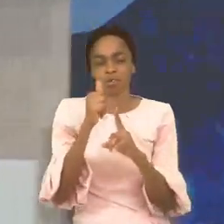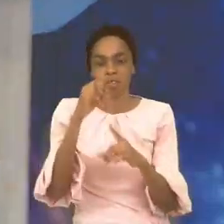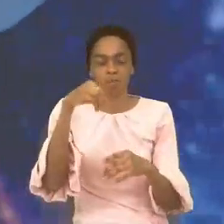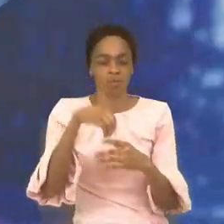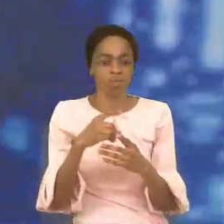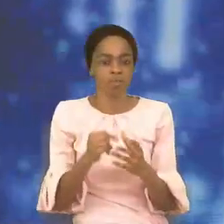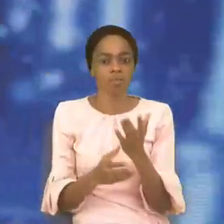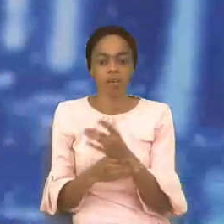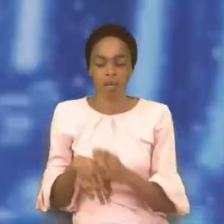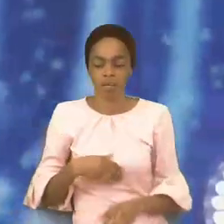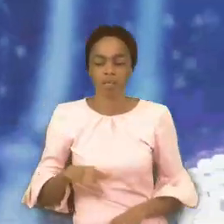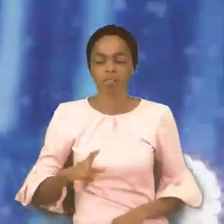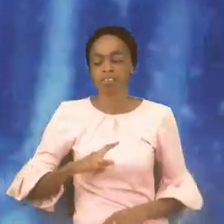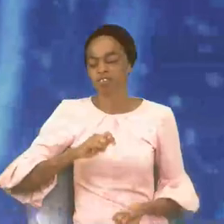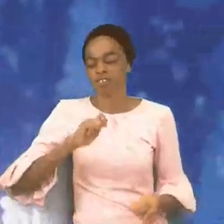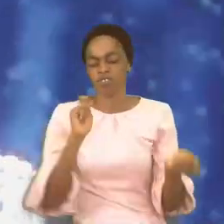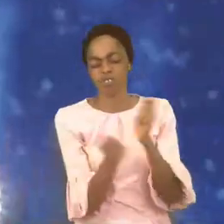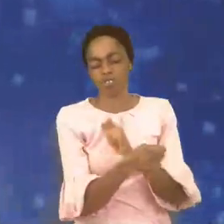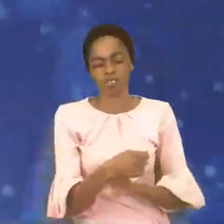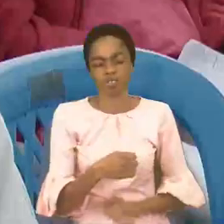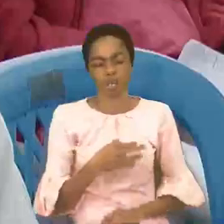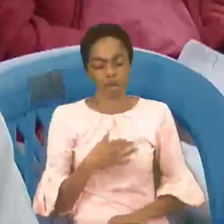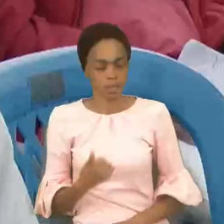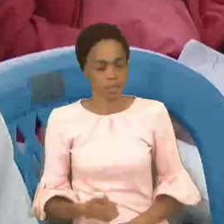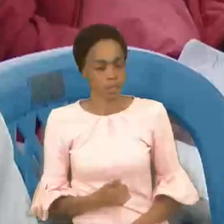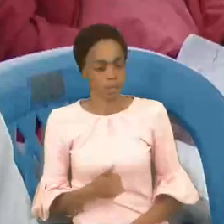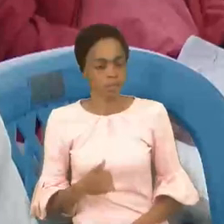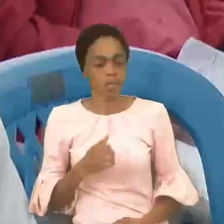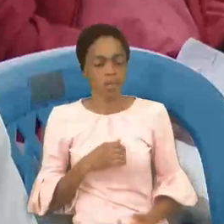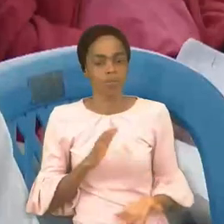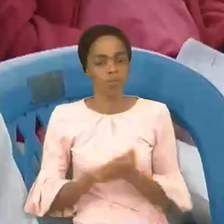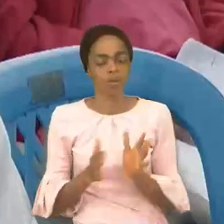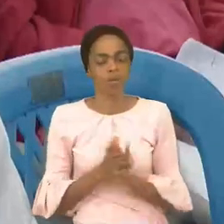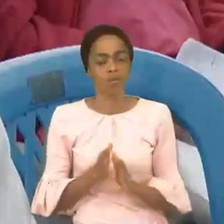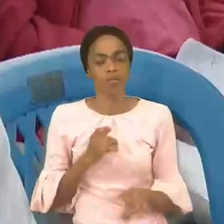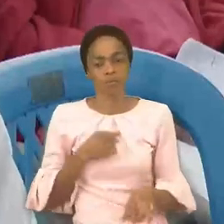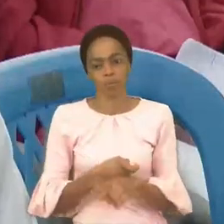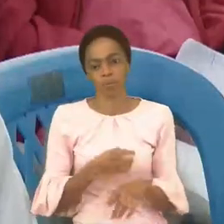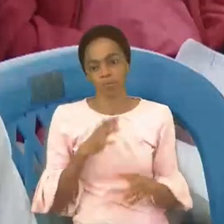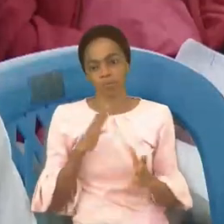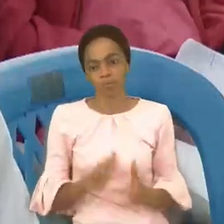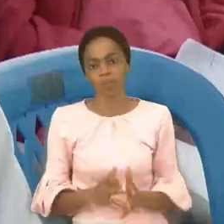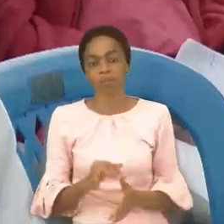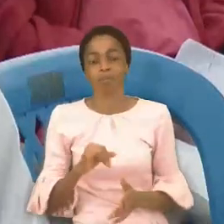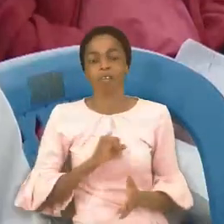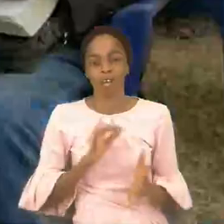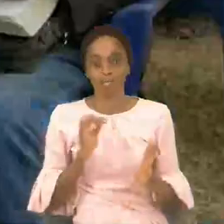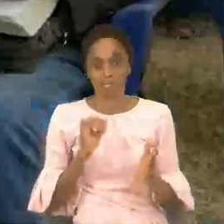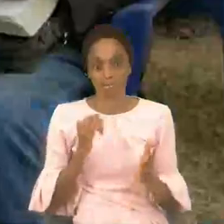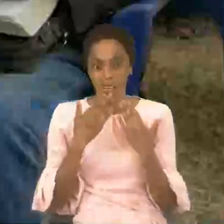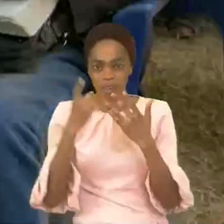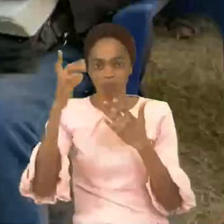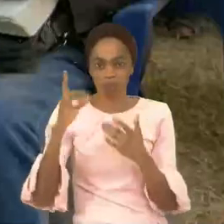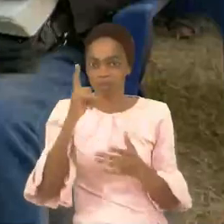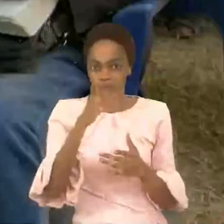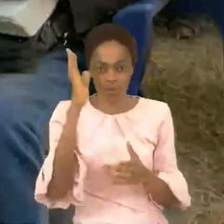Alors, ils font marche arrière et deviennent tes persécuteurs. Mais Dieu merci, tu vas